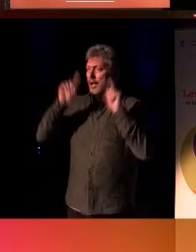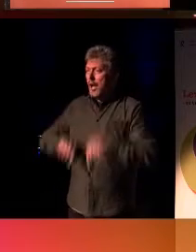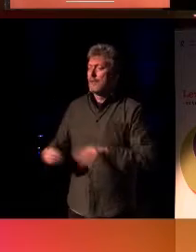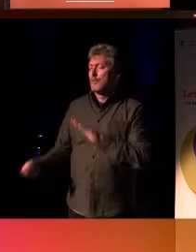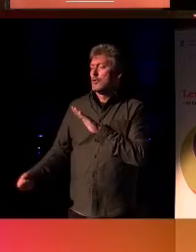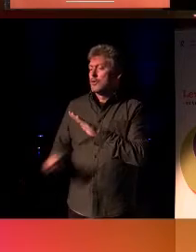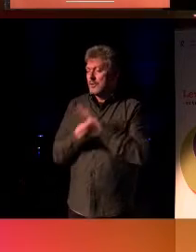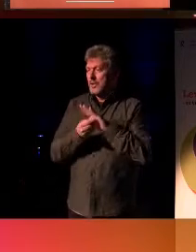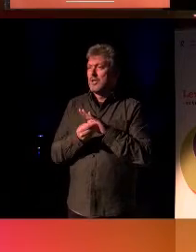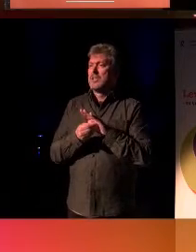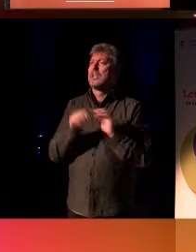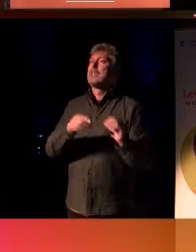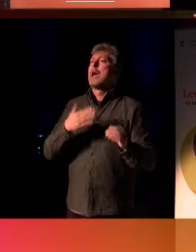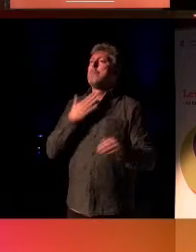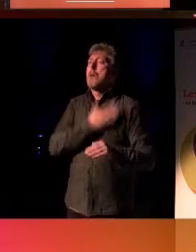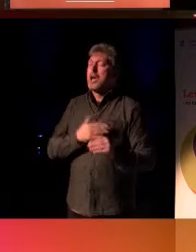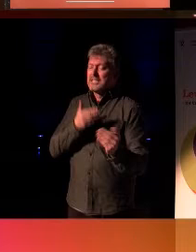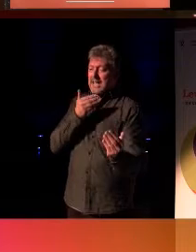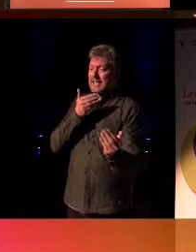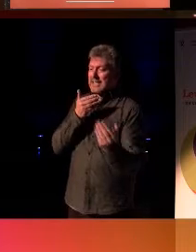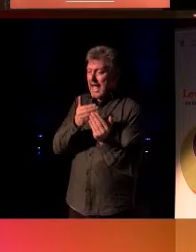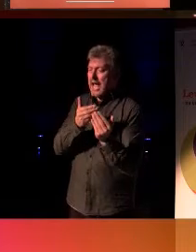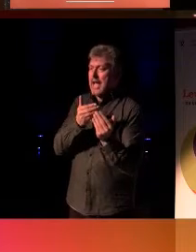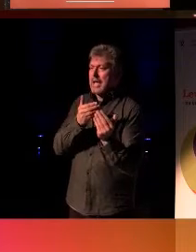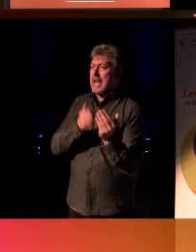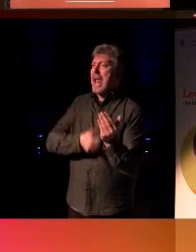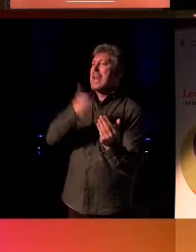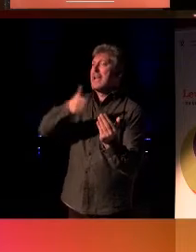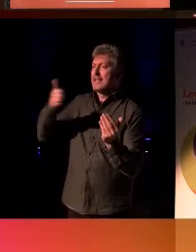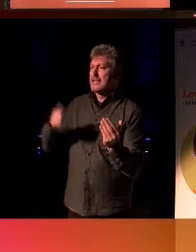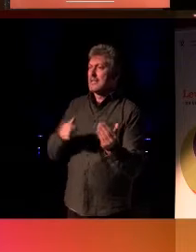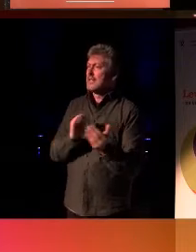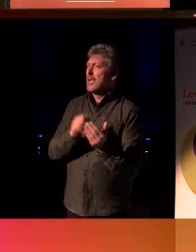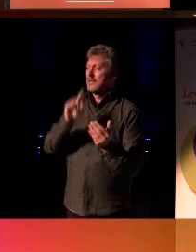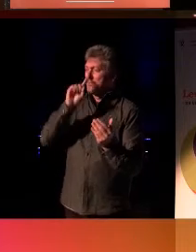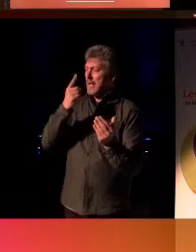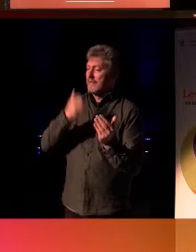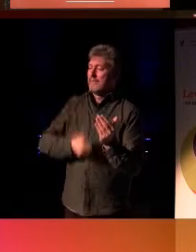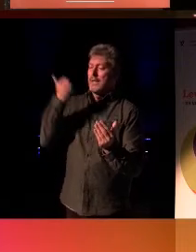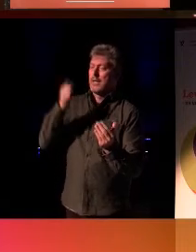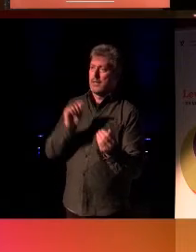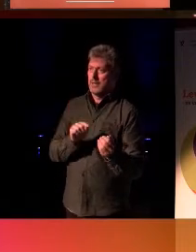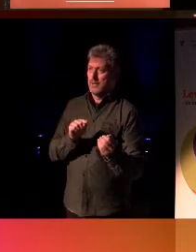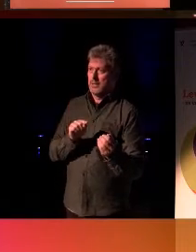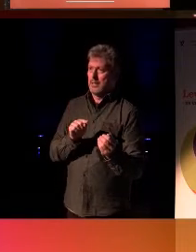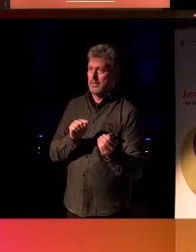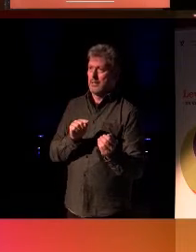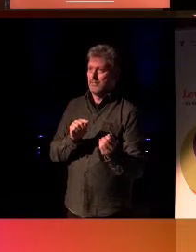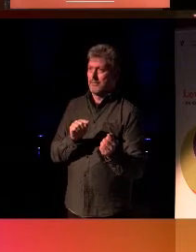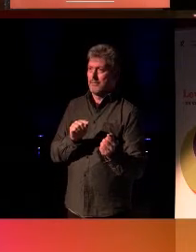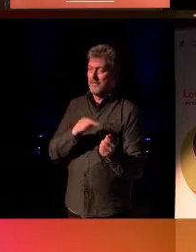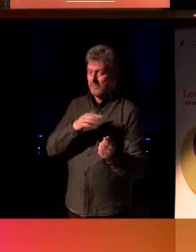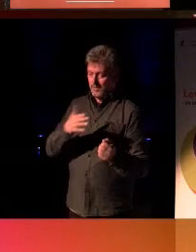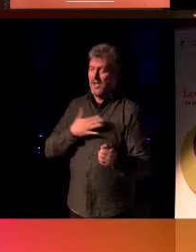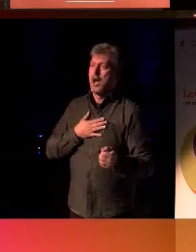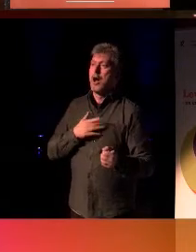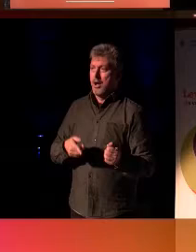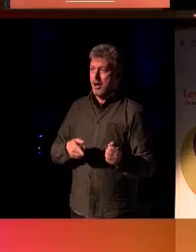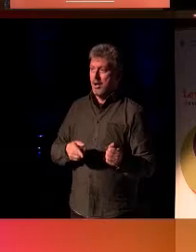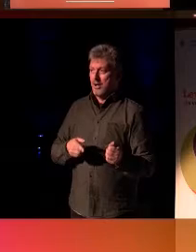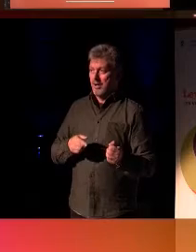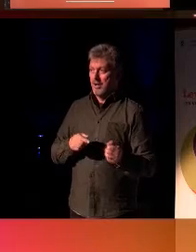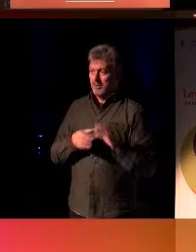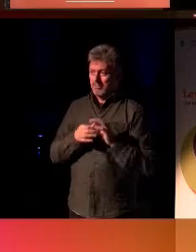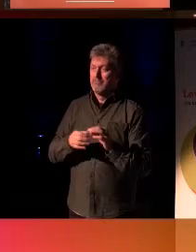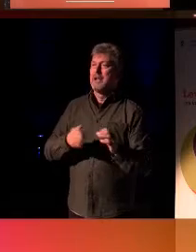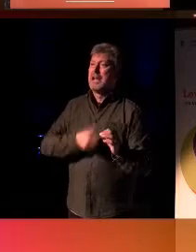understøtte den pasientnære ledelsen. Det er kanskje den aller viktigste bærebjelken vi har i ledelse